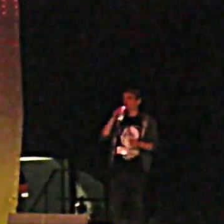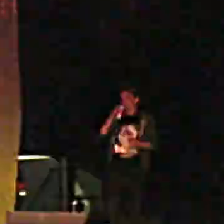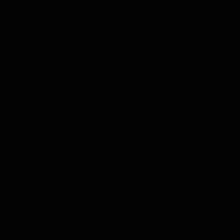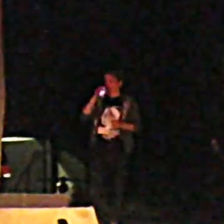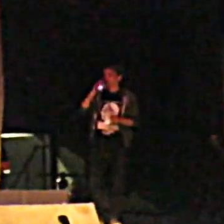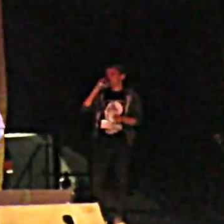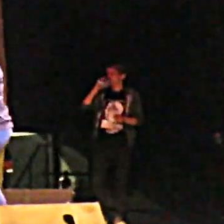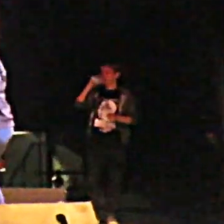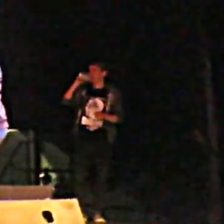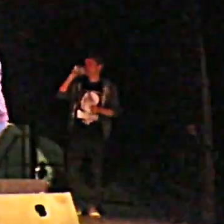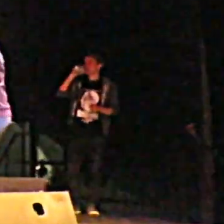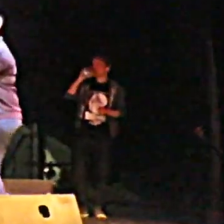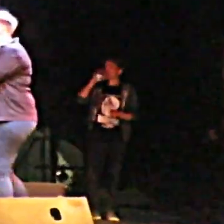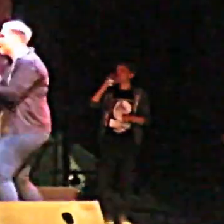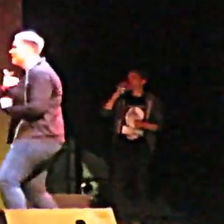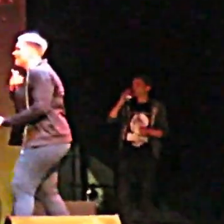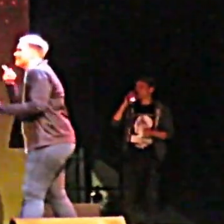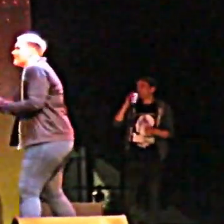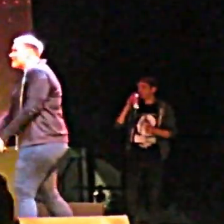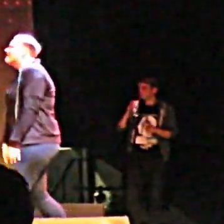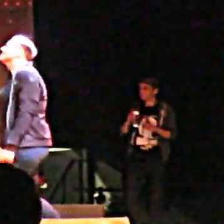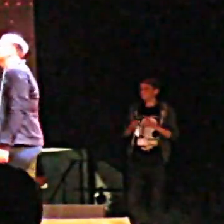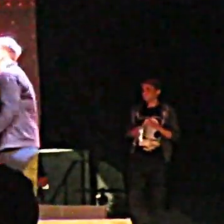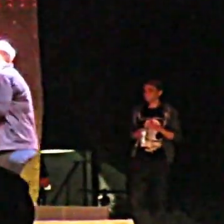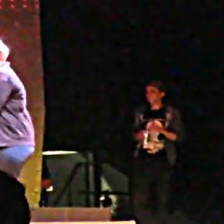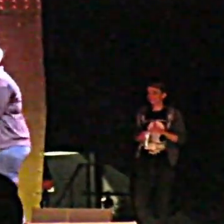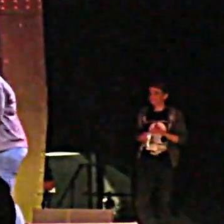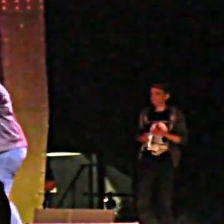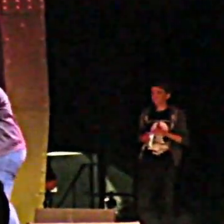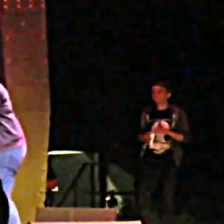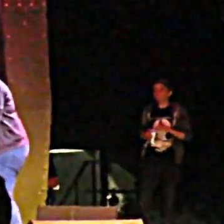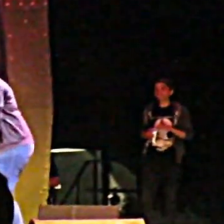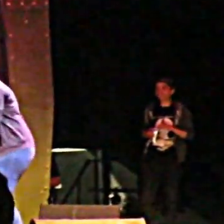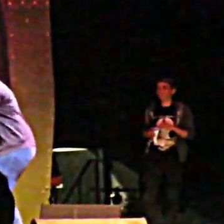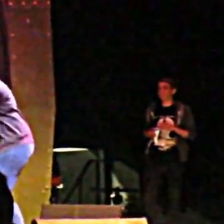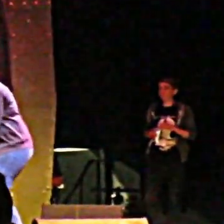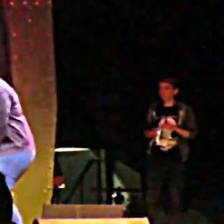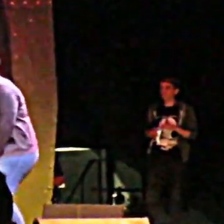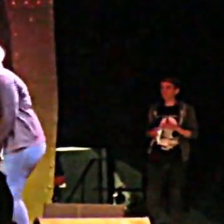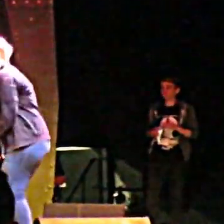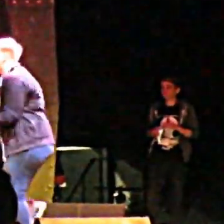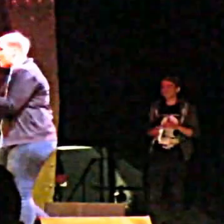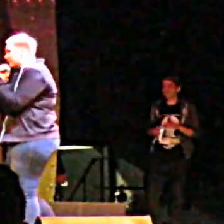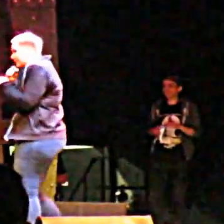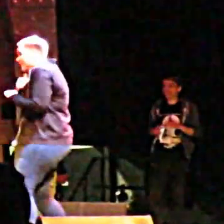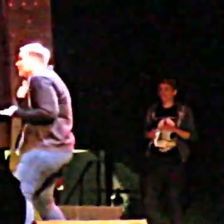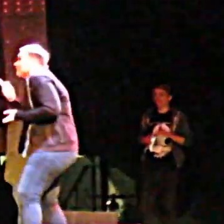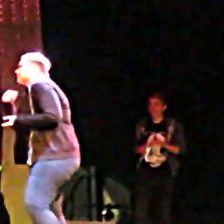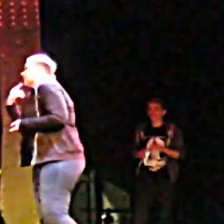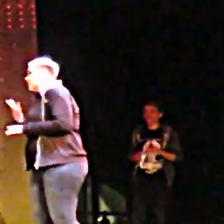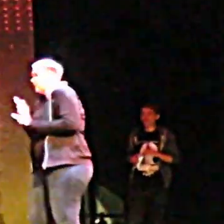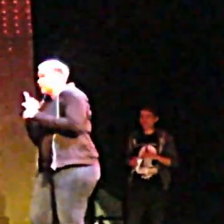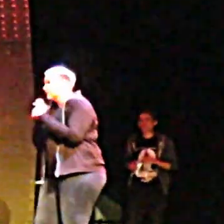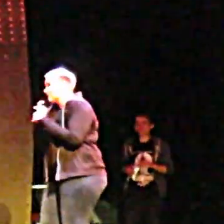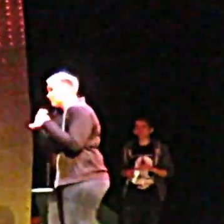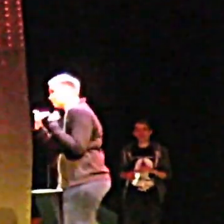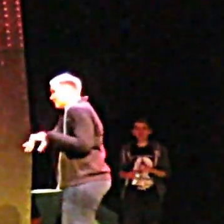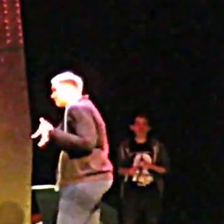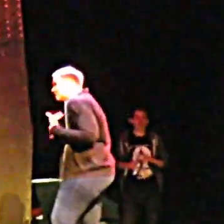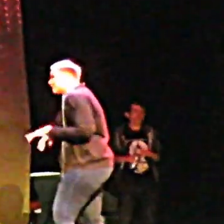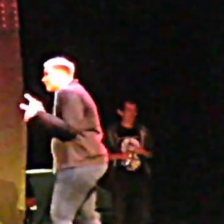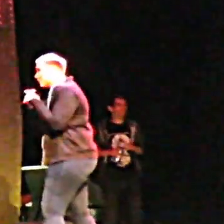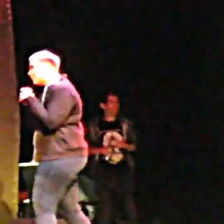Die Geheimhaltung meiner Nachrichten ist das Ziel. Doppeldeutig, doppeldeutig. Verschlüsselt. Ich bin der Autor gegen dieses Spiel.